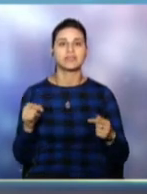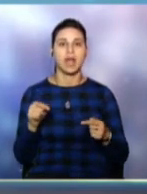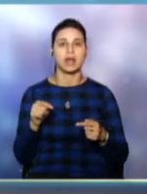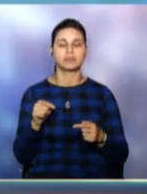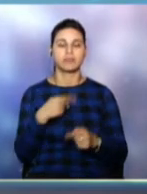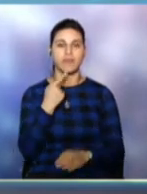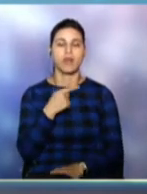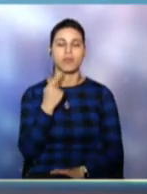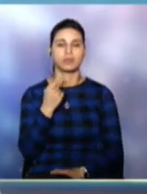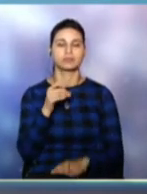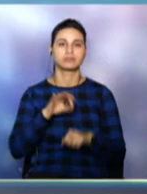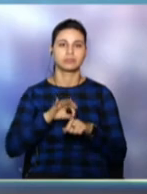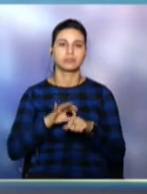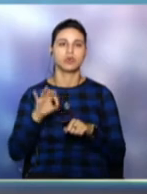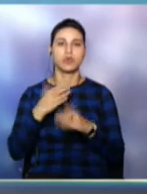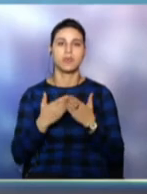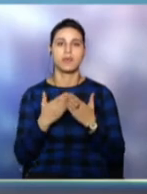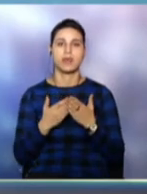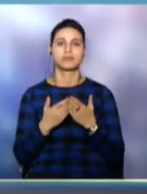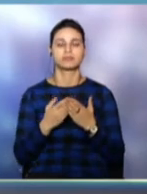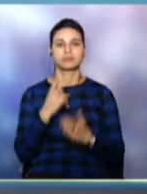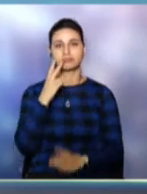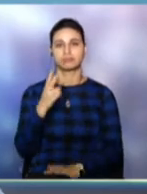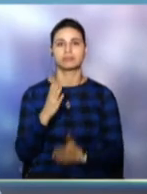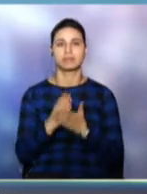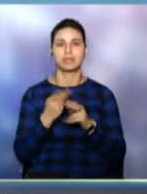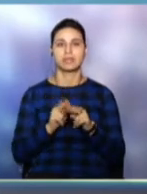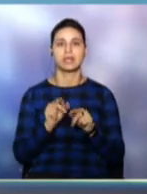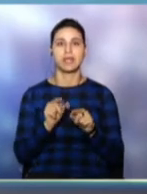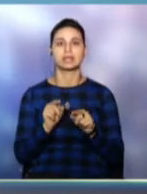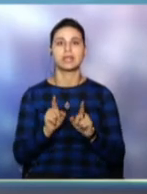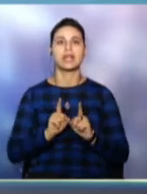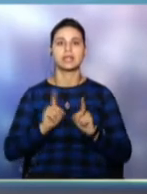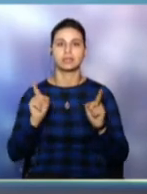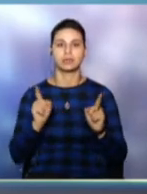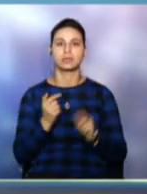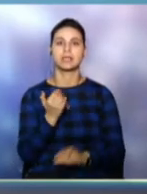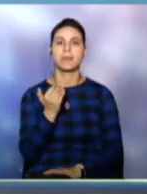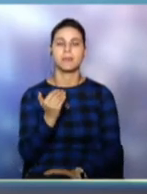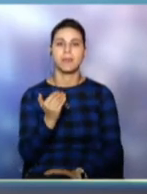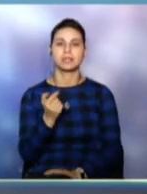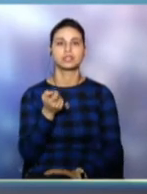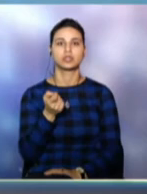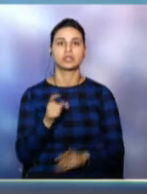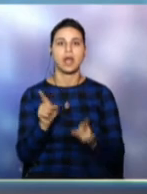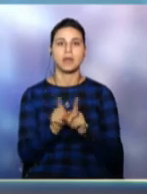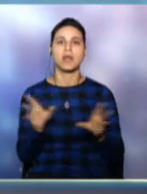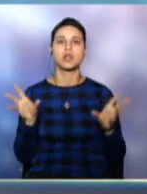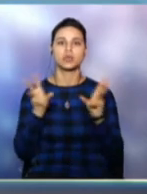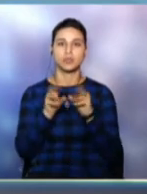სიმპტომს განვიხილავთ, ანუ თუ წარმოჩენილი არის ეს სიმპტომები, განსაკუთრებით მათი გარკვეული